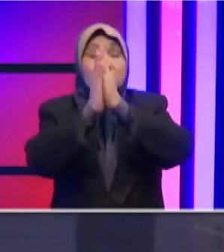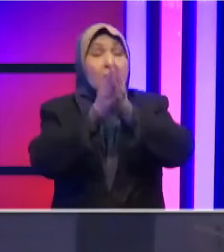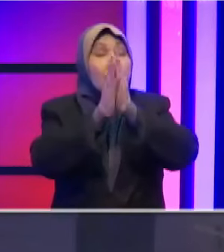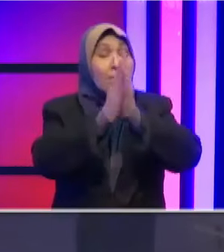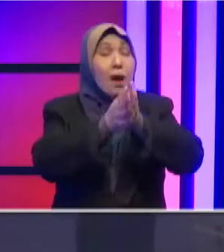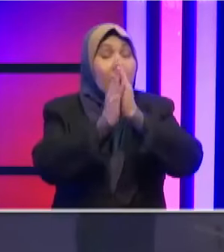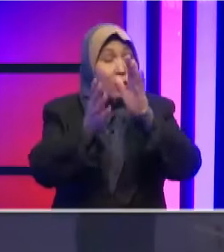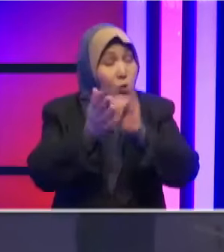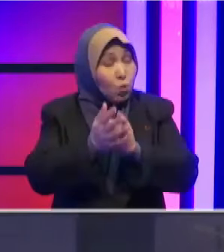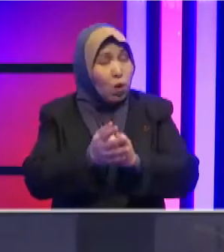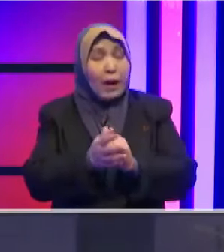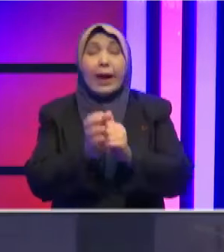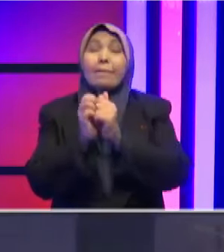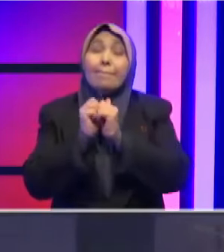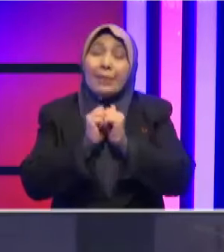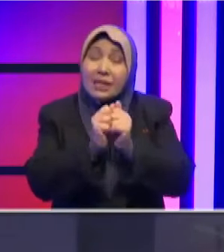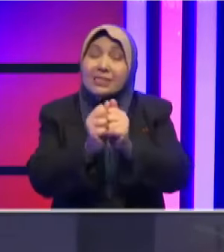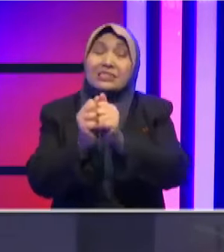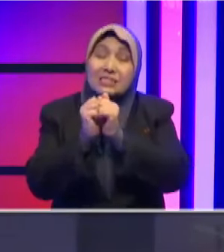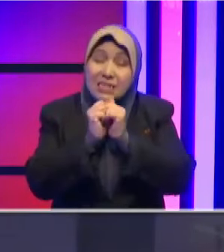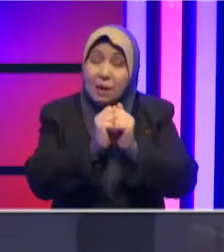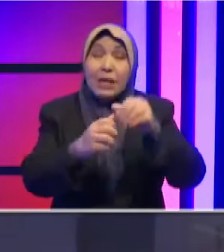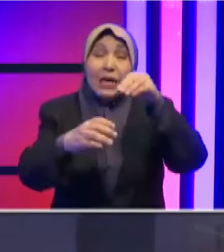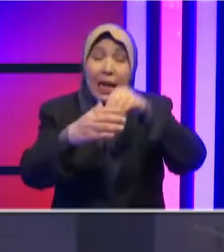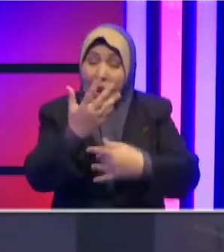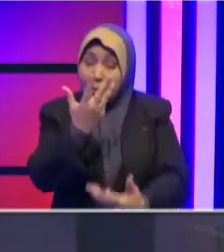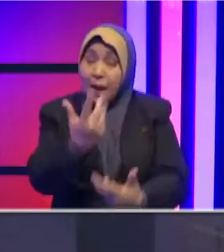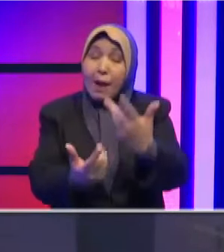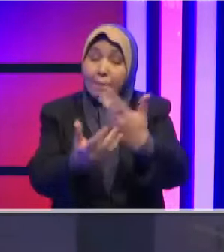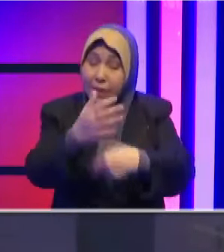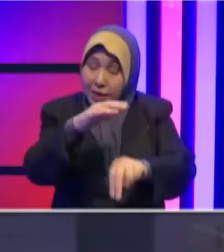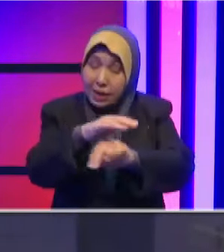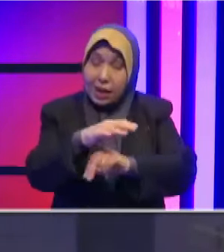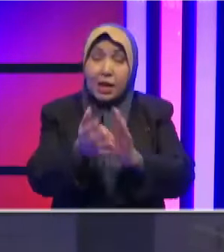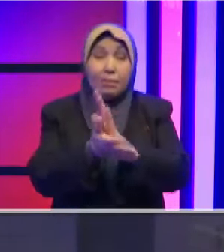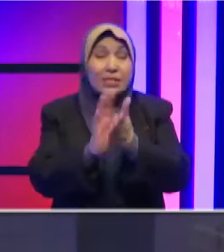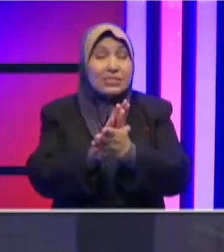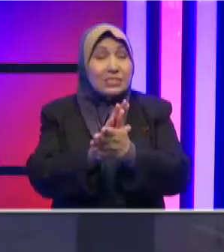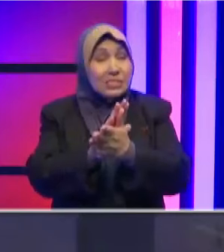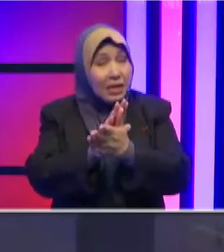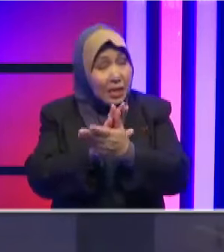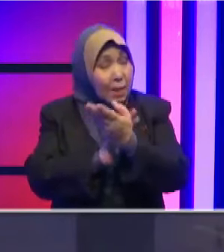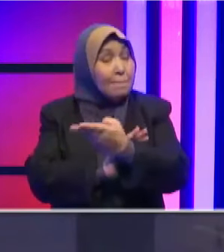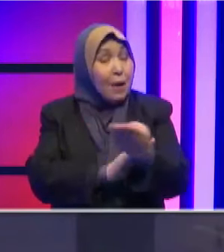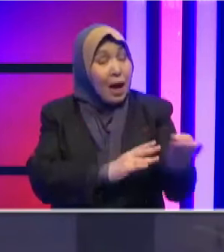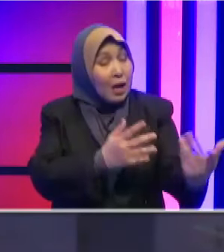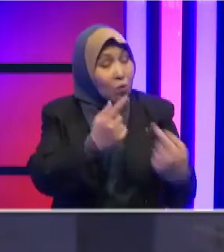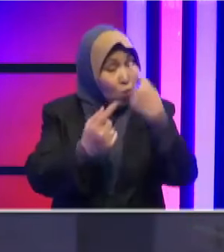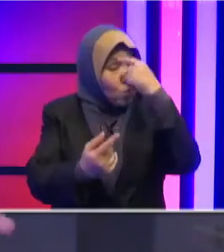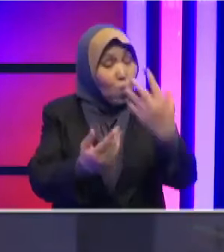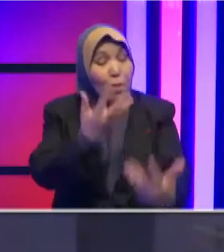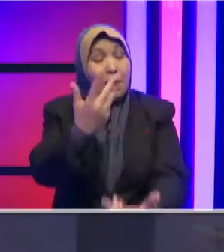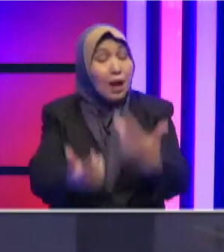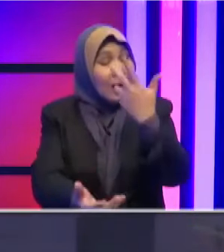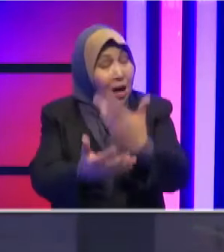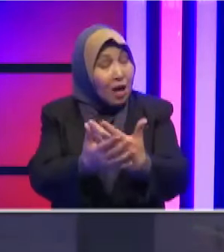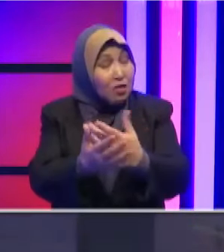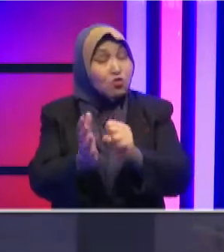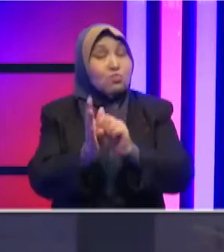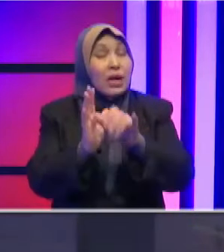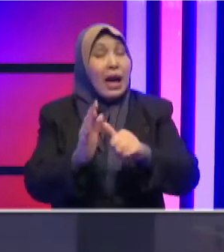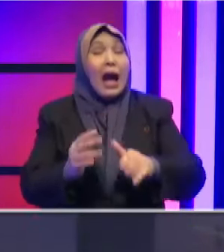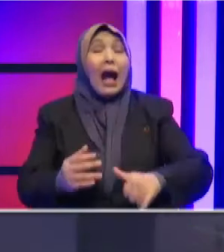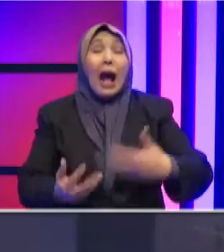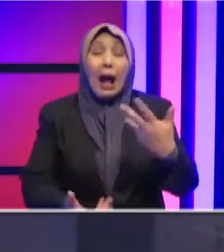kamu sembah itu akan bersama kamu dalam api neraka dan menjadi bahan bakar a terapi yang